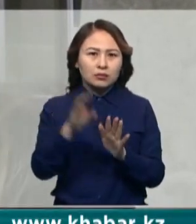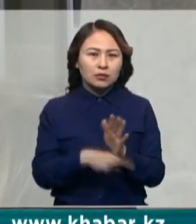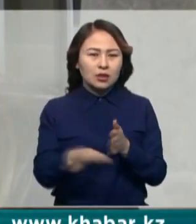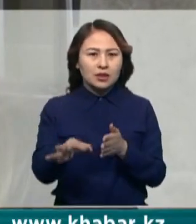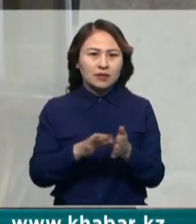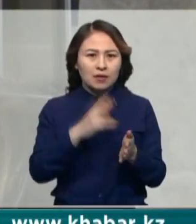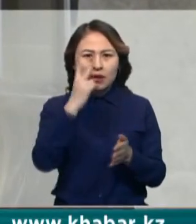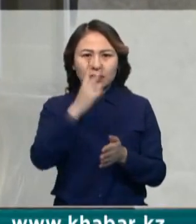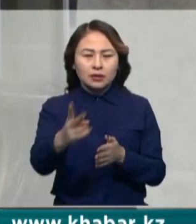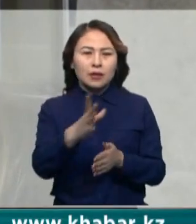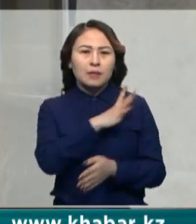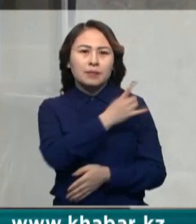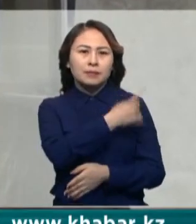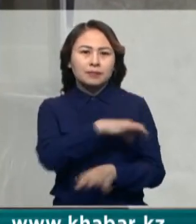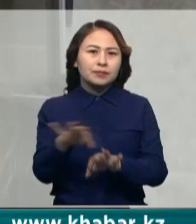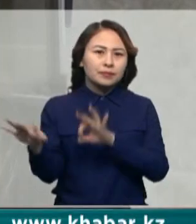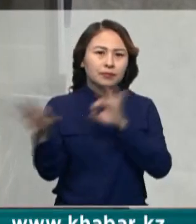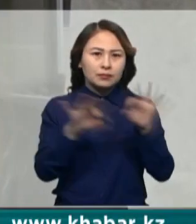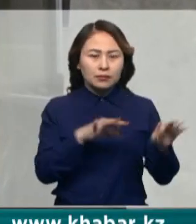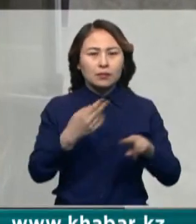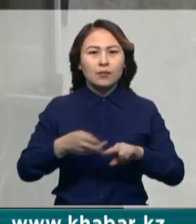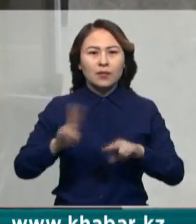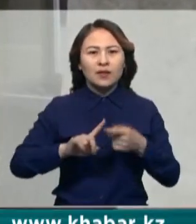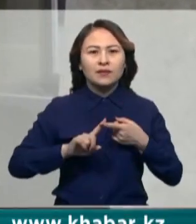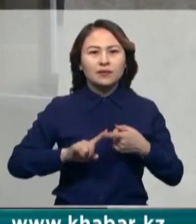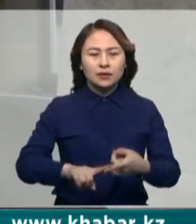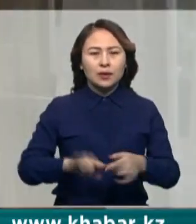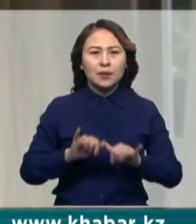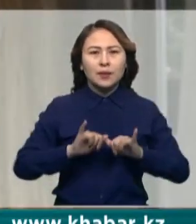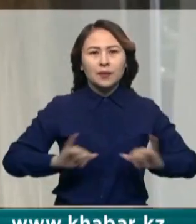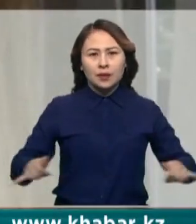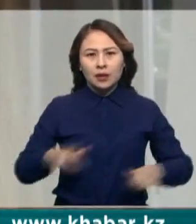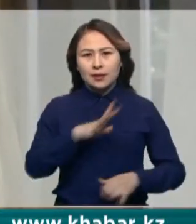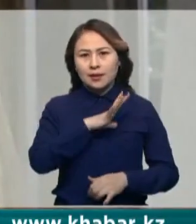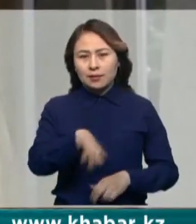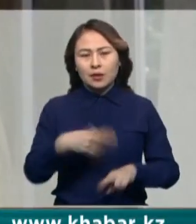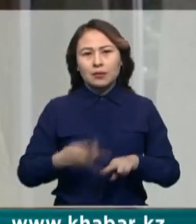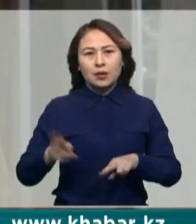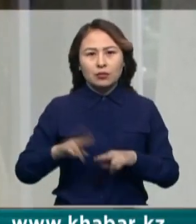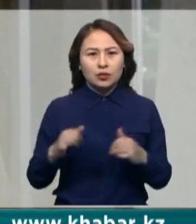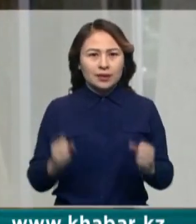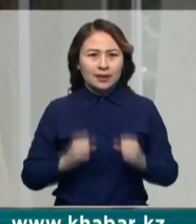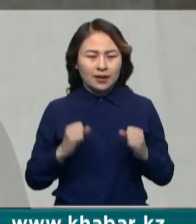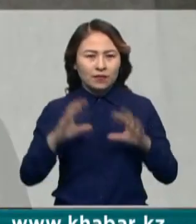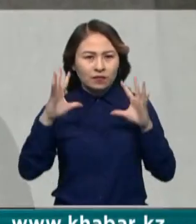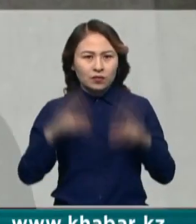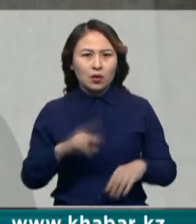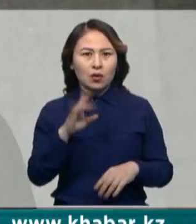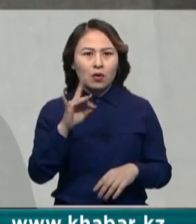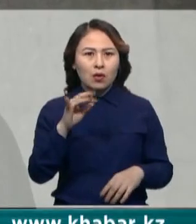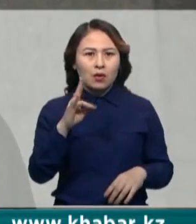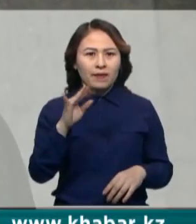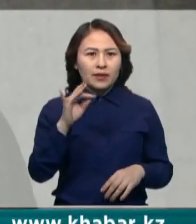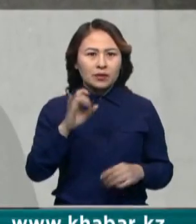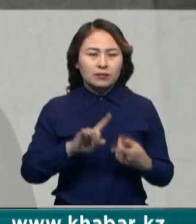бірінші кезекте жедел жәрдем көмегіне жүгінеді. Вирустың кең таралып кетпеу үшін барлық шаралар қолға алынды. Коронавирустың жаңа